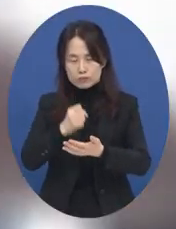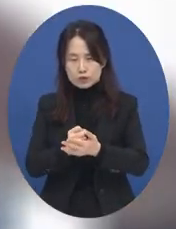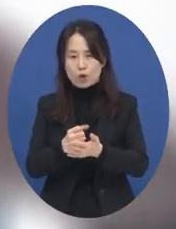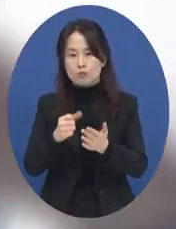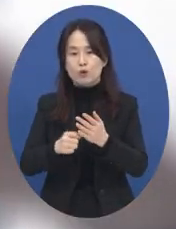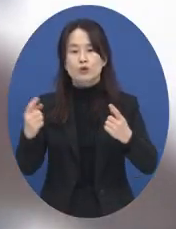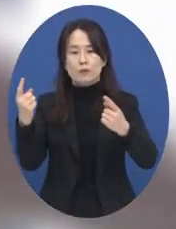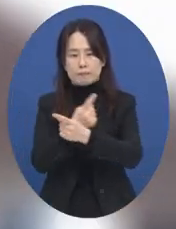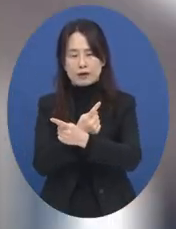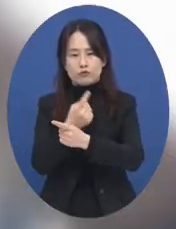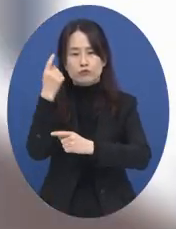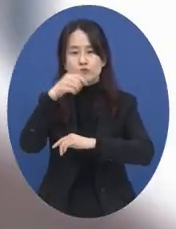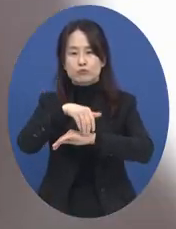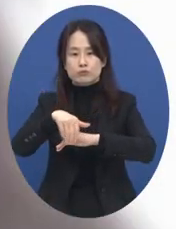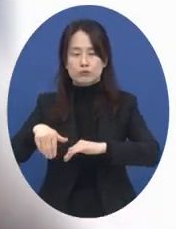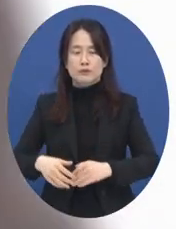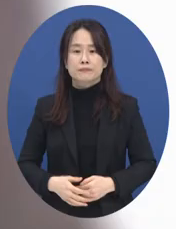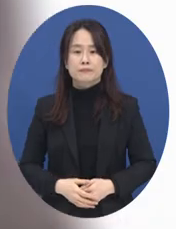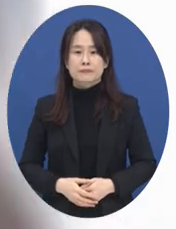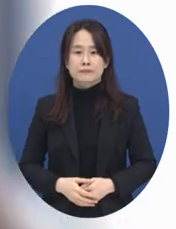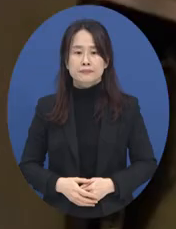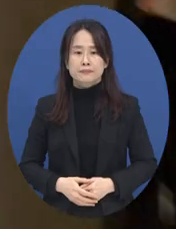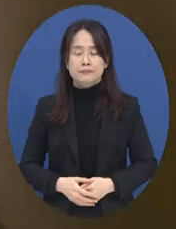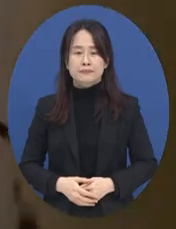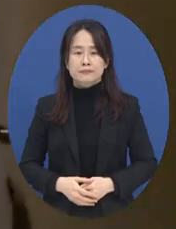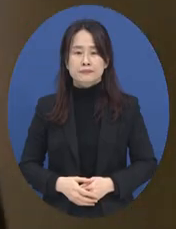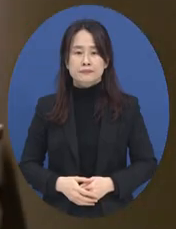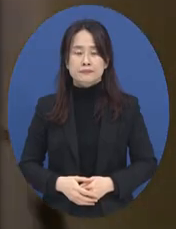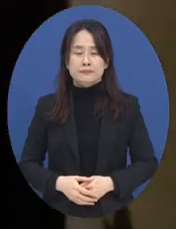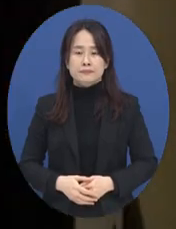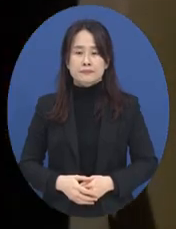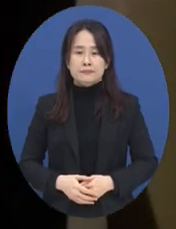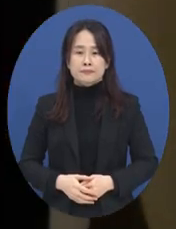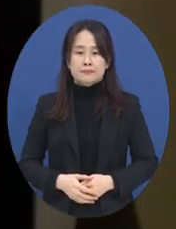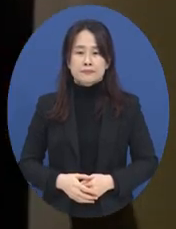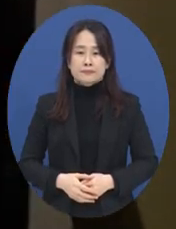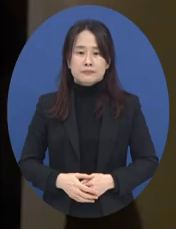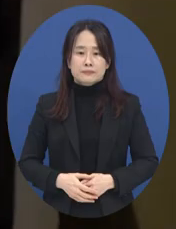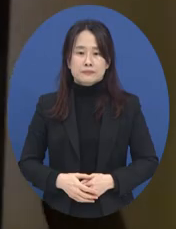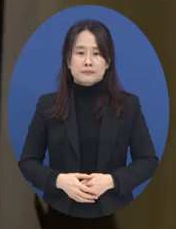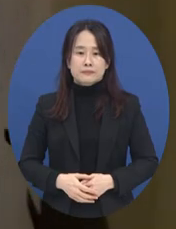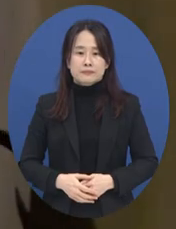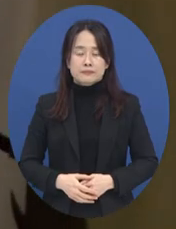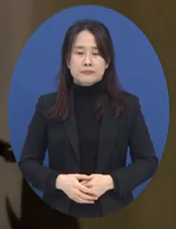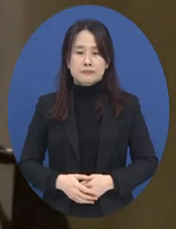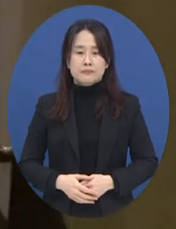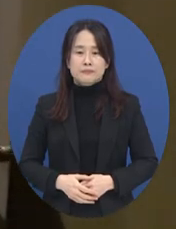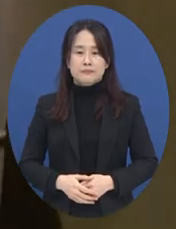승인받은 지지대로 바꾸도록 조치할 방침입니다. 경기지TV 이슬비입니다.